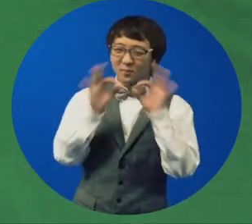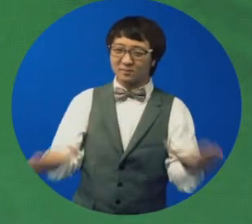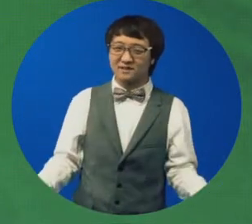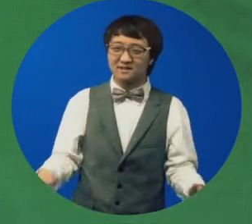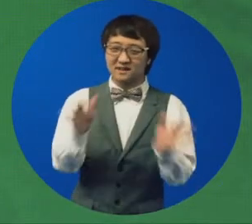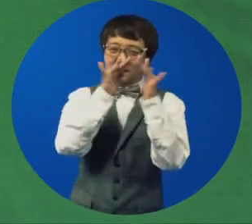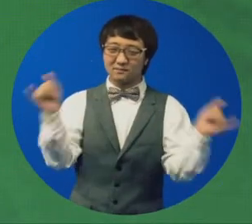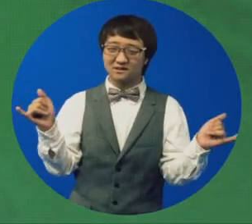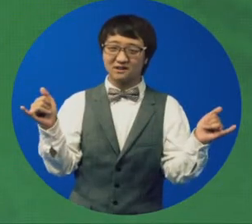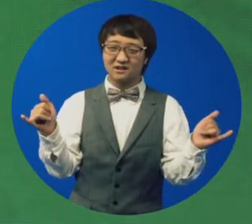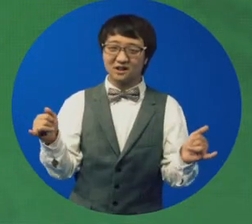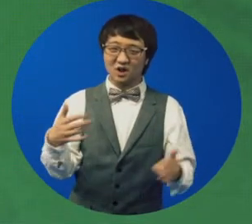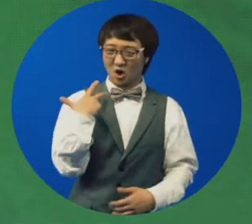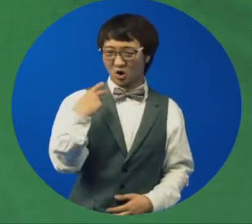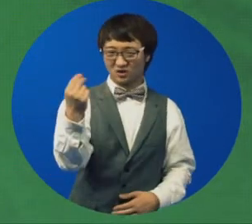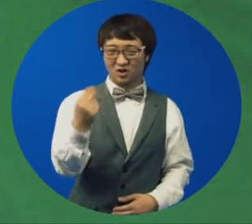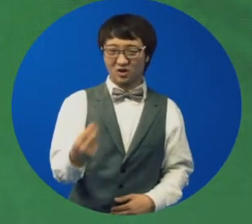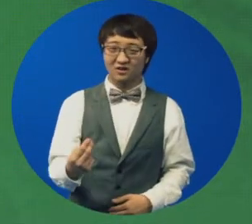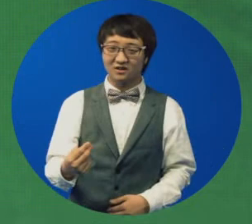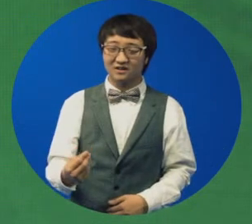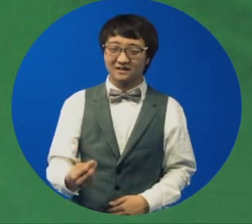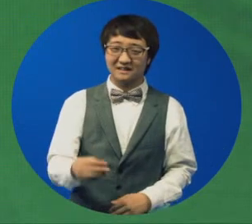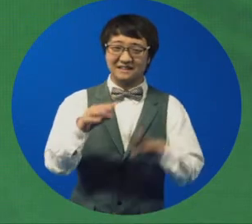남자는 뒤져.